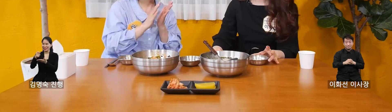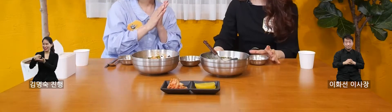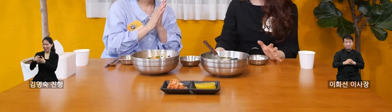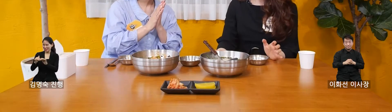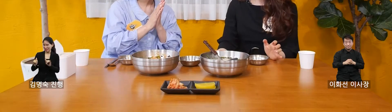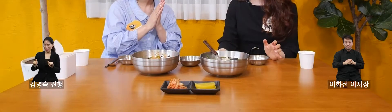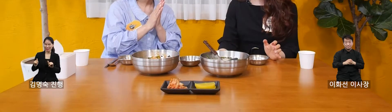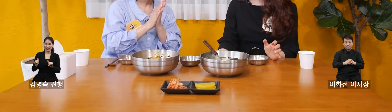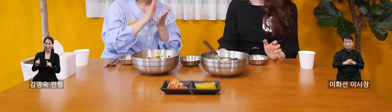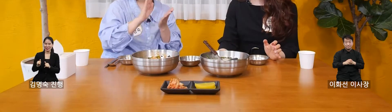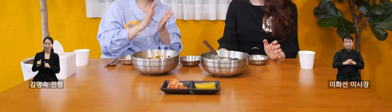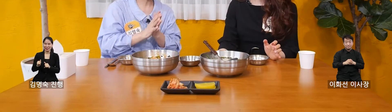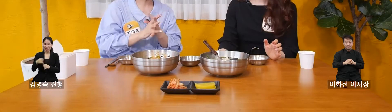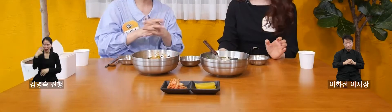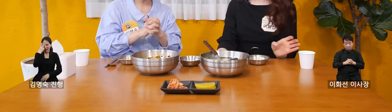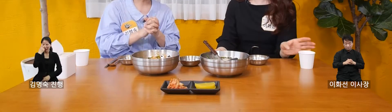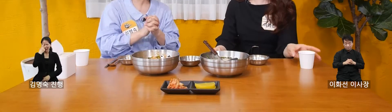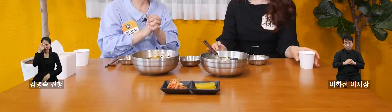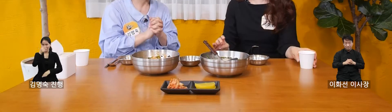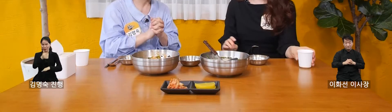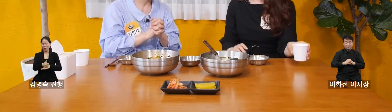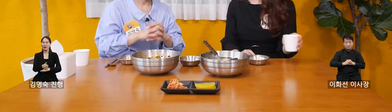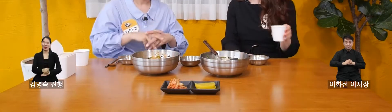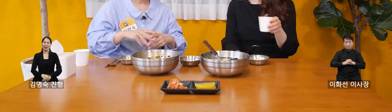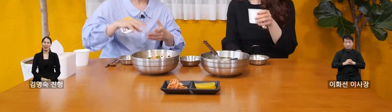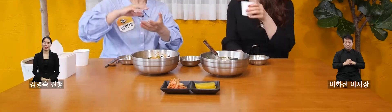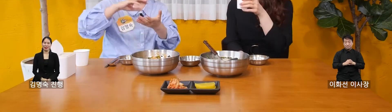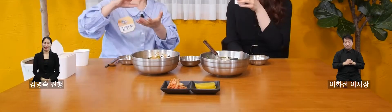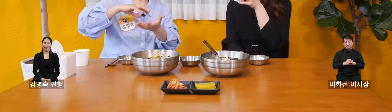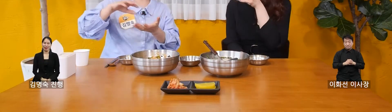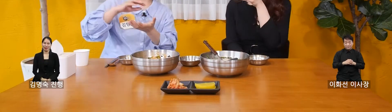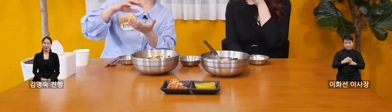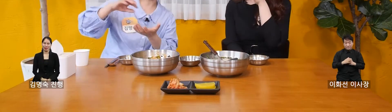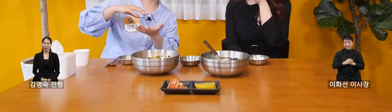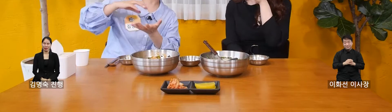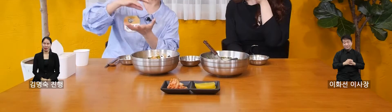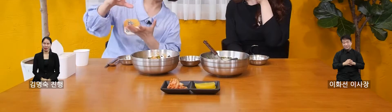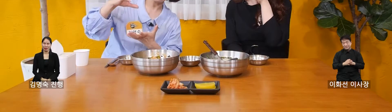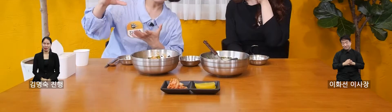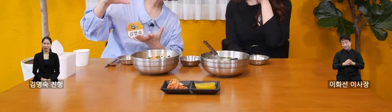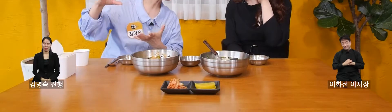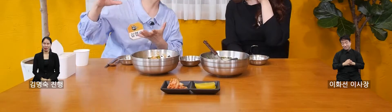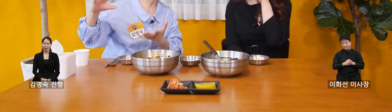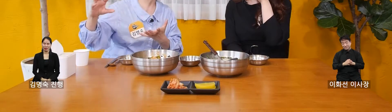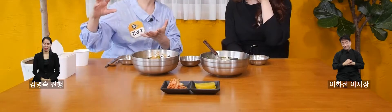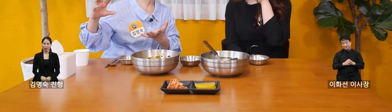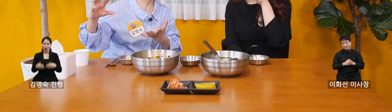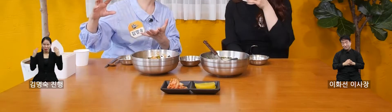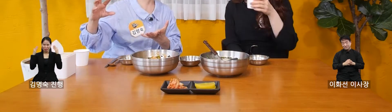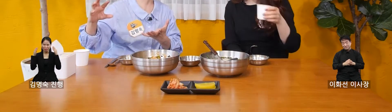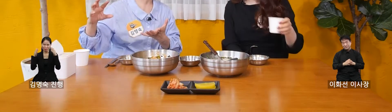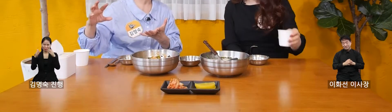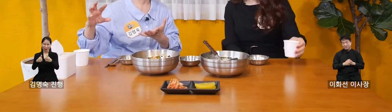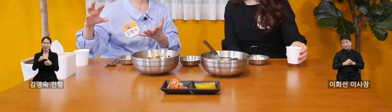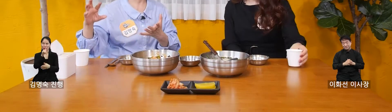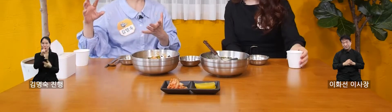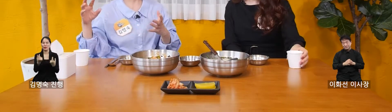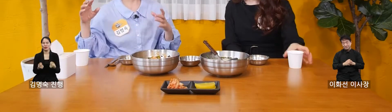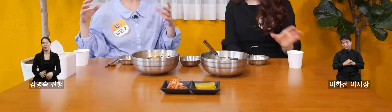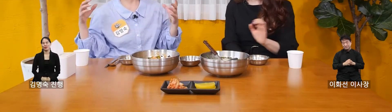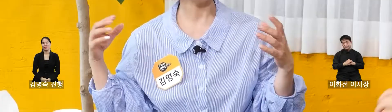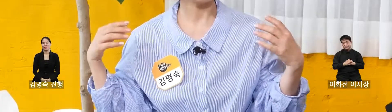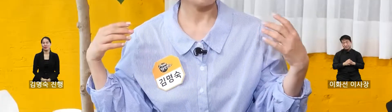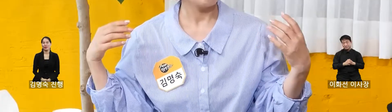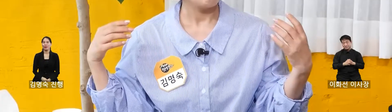이렇게 조사를 하다 보니 저를 조사하고 거기를 막 이게 제가 빠질 수밖에 없더라고요.